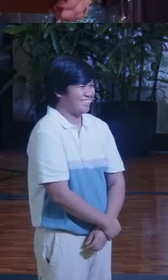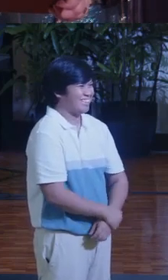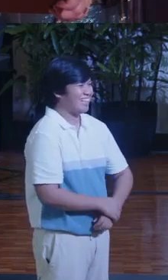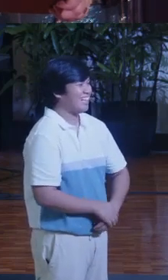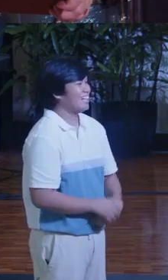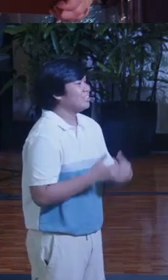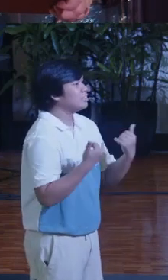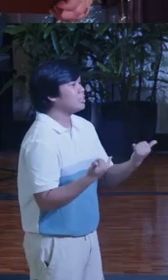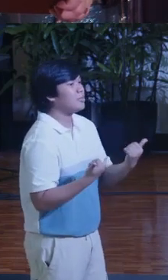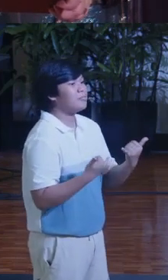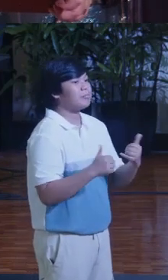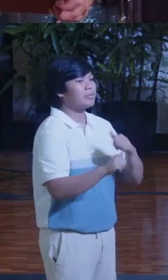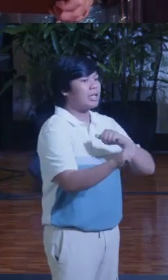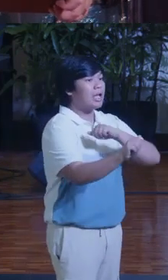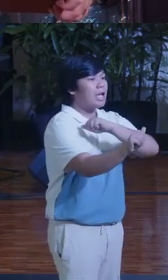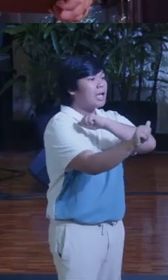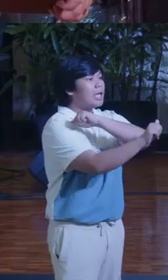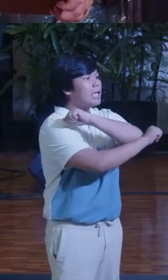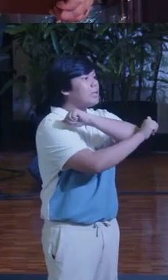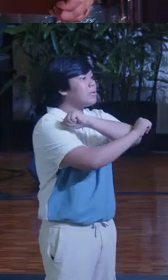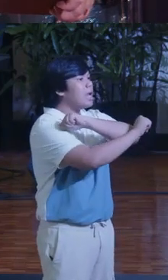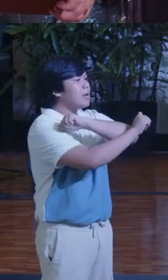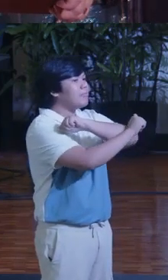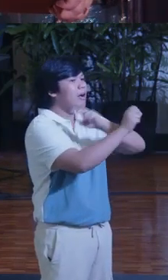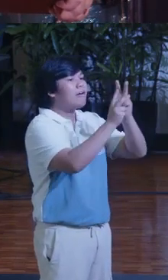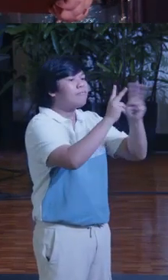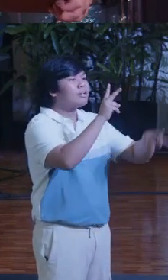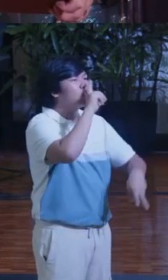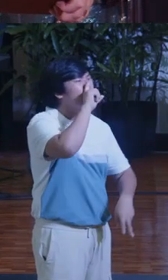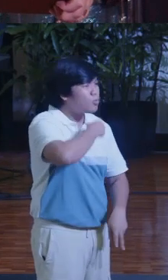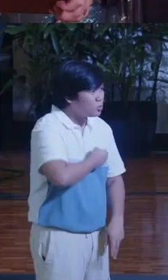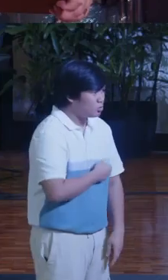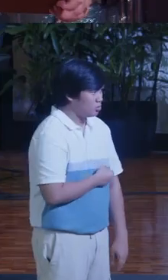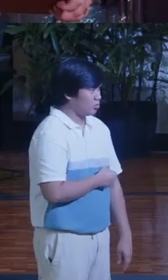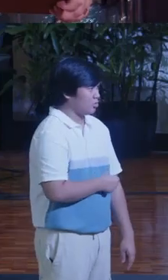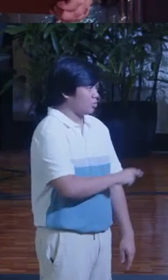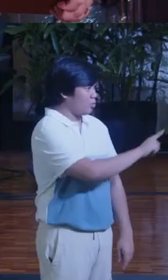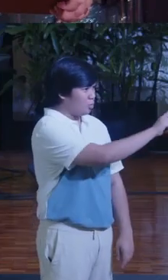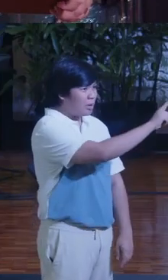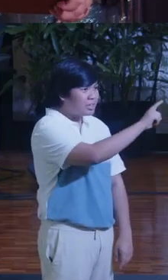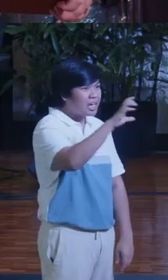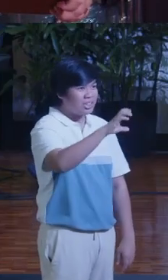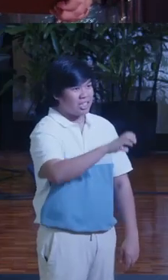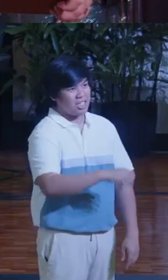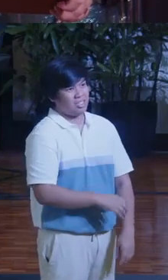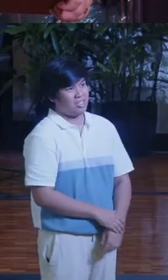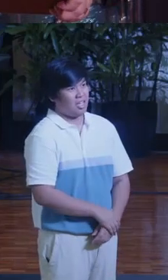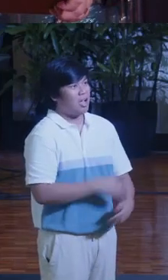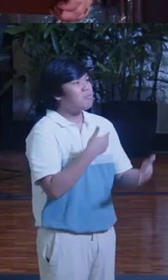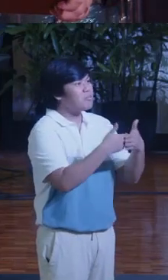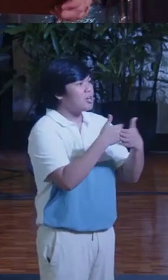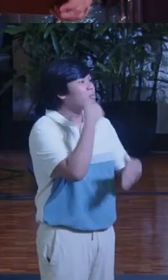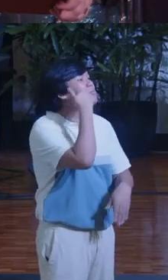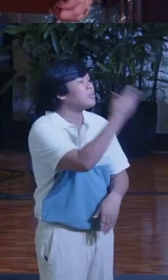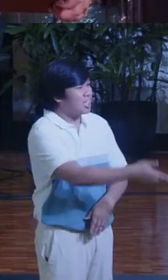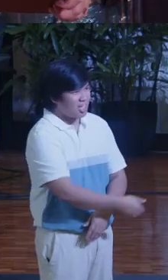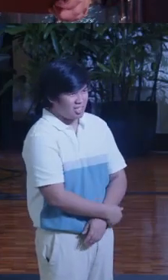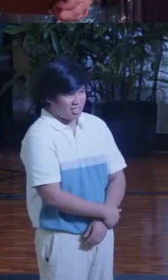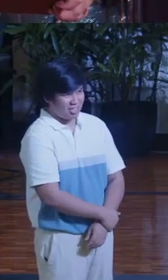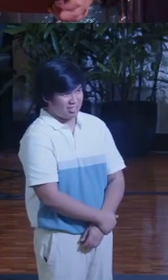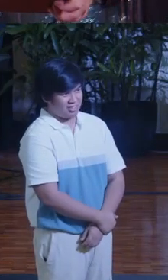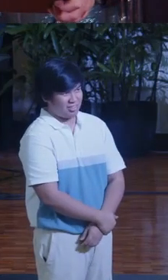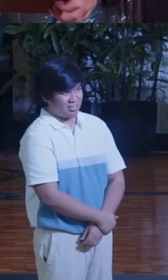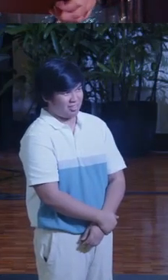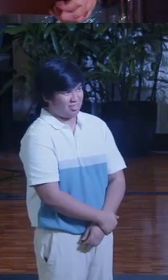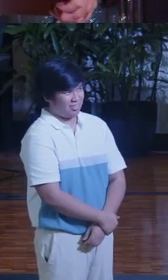na ang katawan. Ganun na siya katanda. Sa ating lingwahe, amoy lupa na po, no? Isang